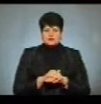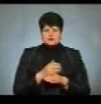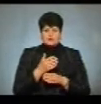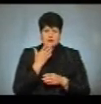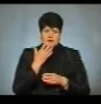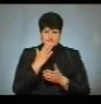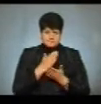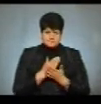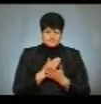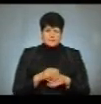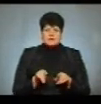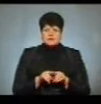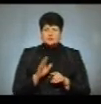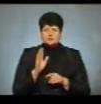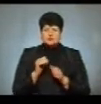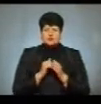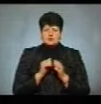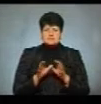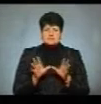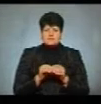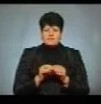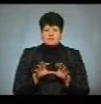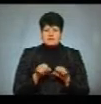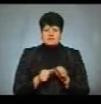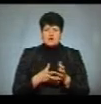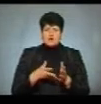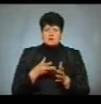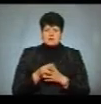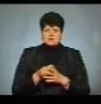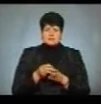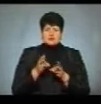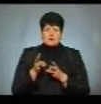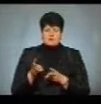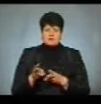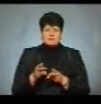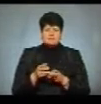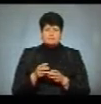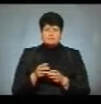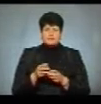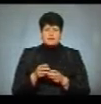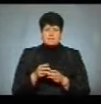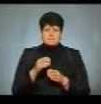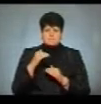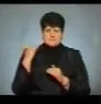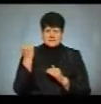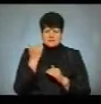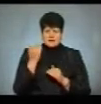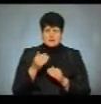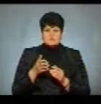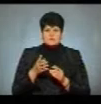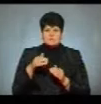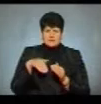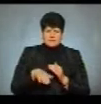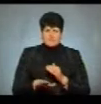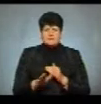Також буде кожен співвласник оплачувати за обігрів підвальних приміщень, горищ, сходових кліток.